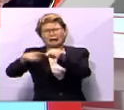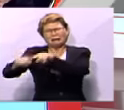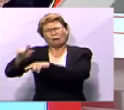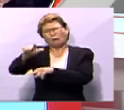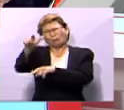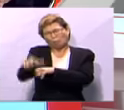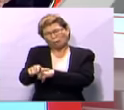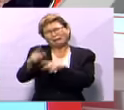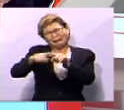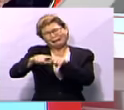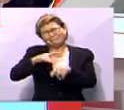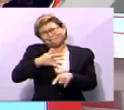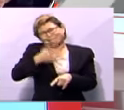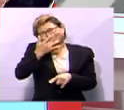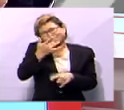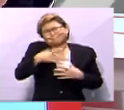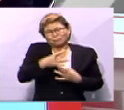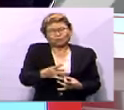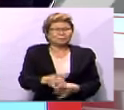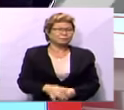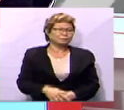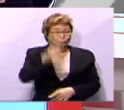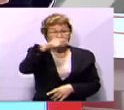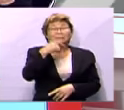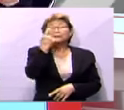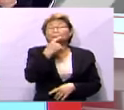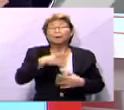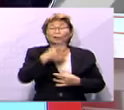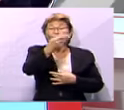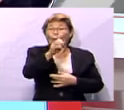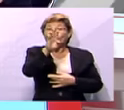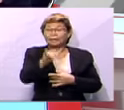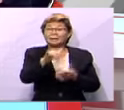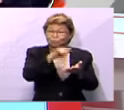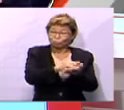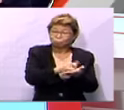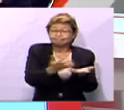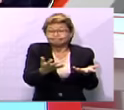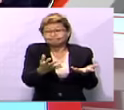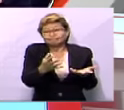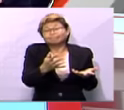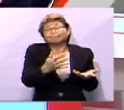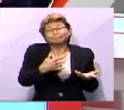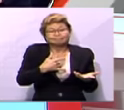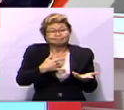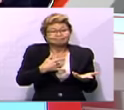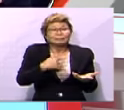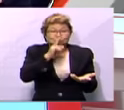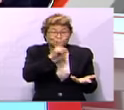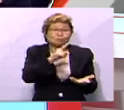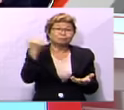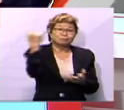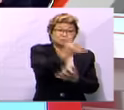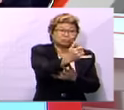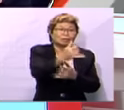barangan lama atau antik. Ya. Dan bagi mereka yang mempunyai hobi sedemikian, pasti tidak melepaskan peluang berkunjung